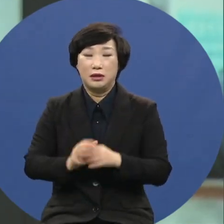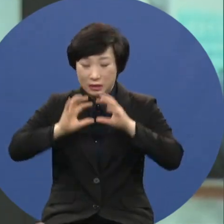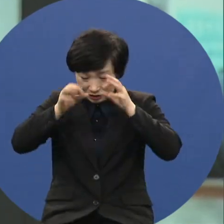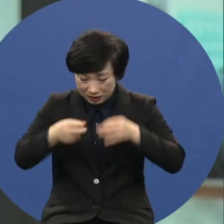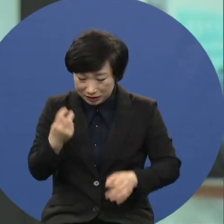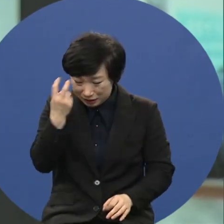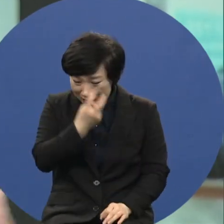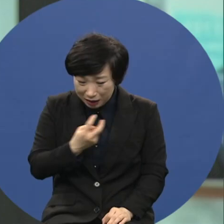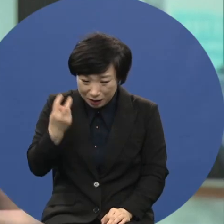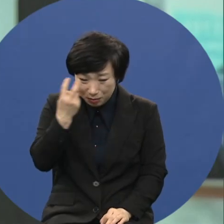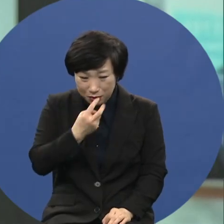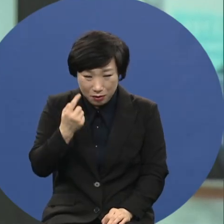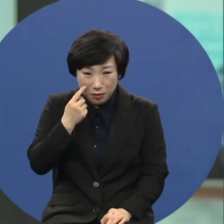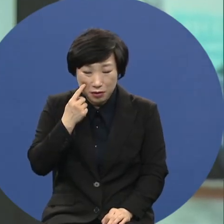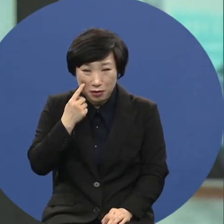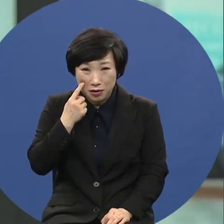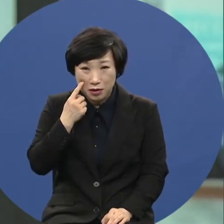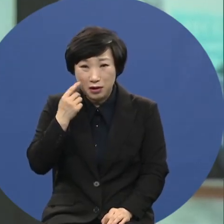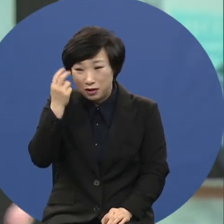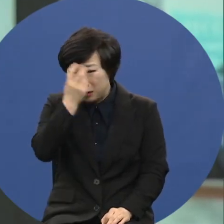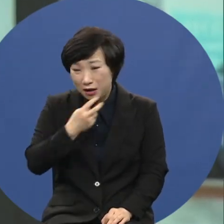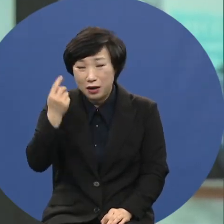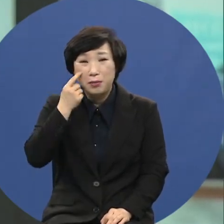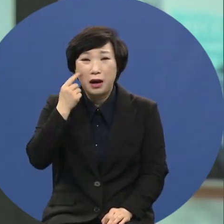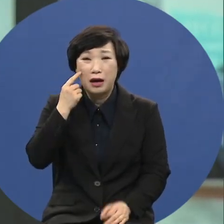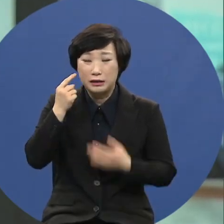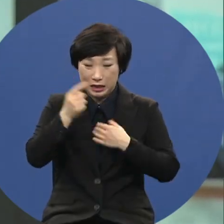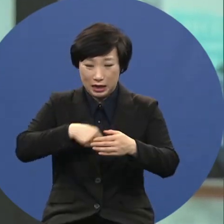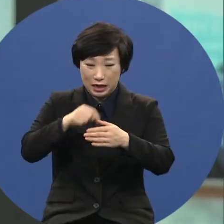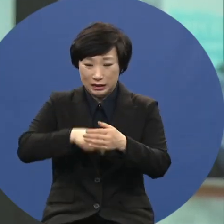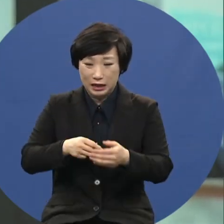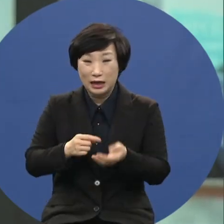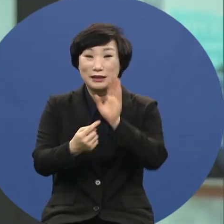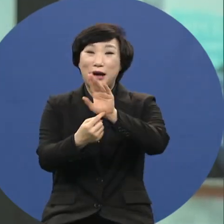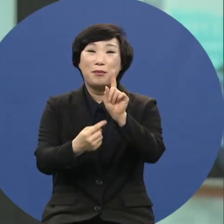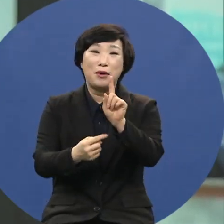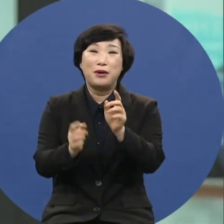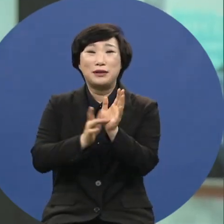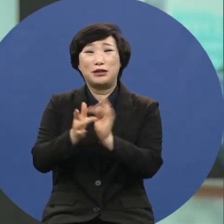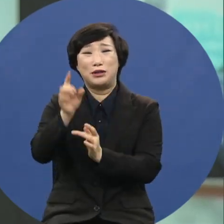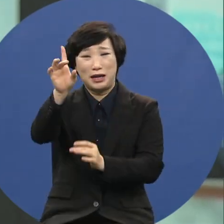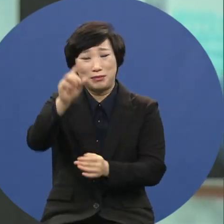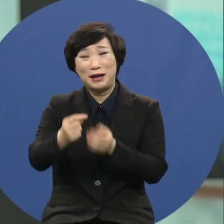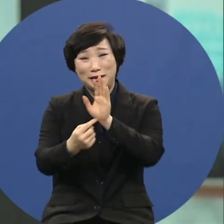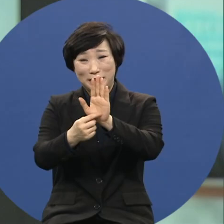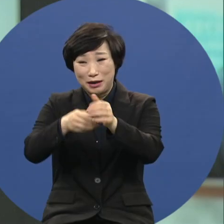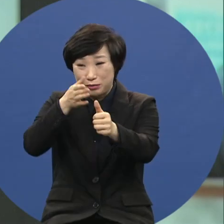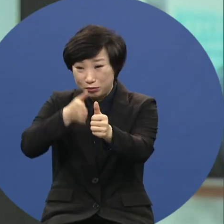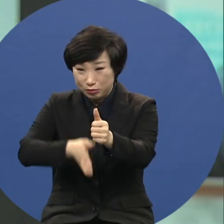뜯어보고 뒤집어보고 까발리면 까발릴수록 내 속에는 예수만 있어야 되죠.